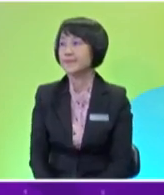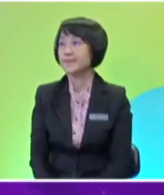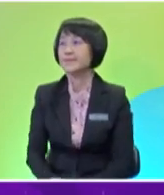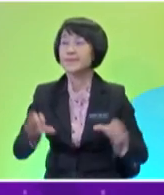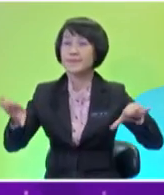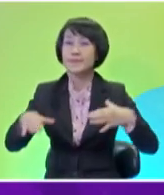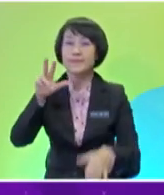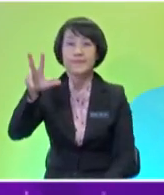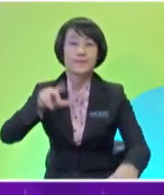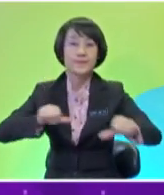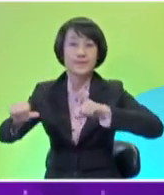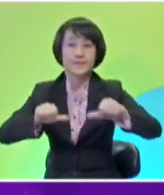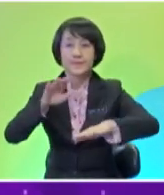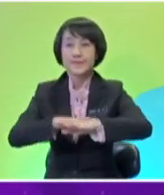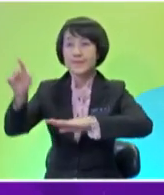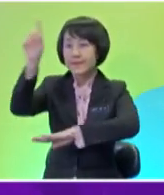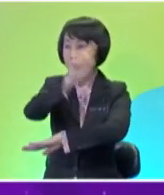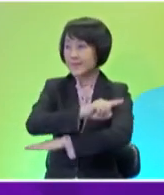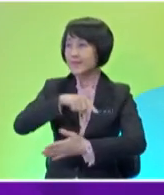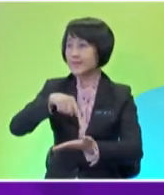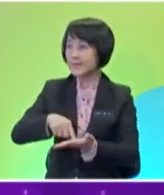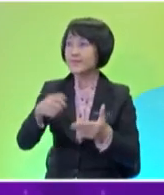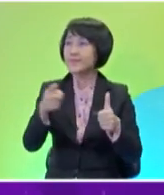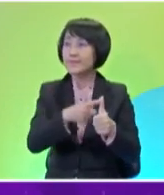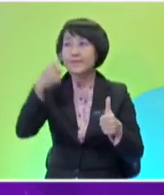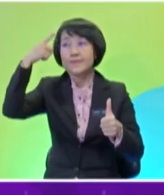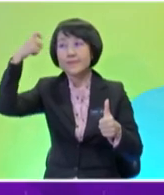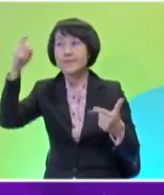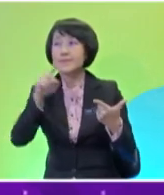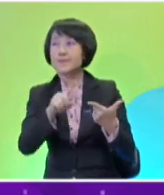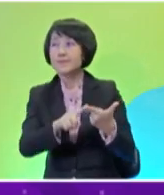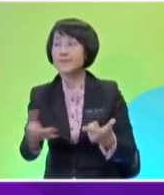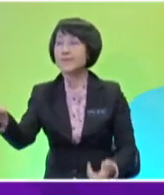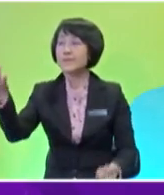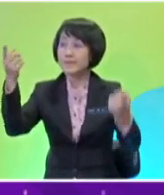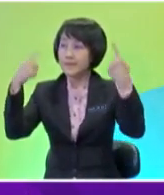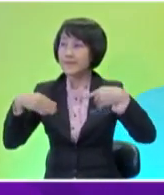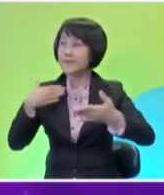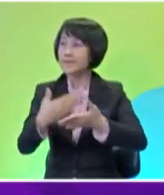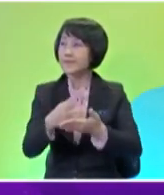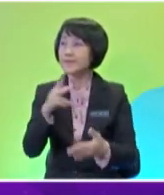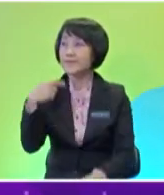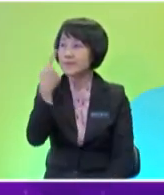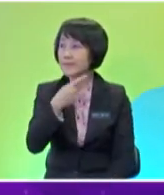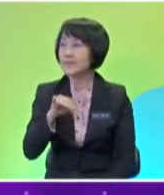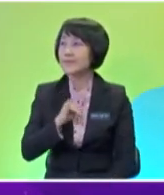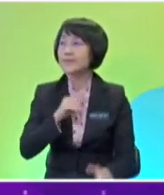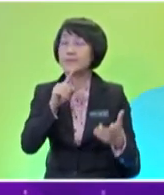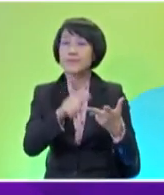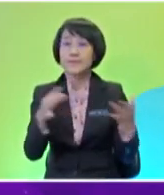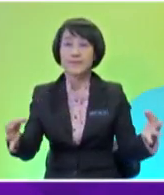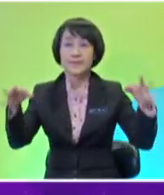tiga activity pada hari ini yang pertama angan-anganku Mari sampaikan dan siapa saja dan yang ketiga kepentingan